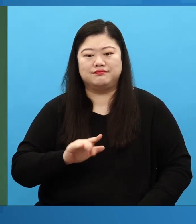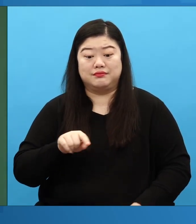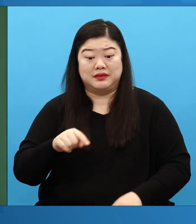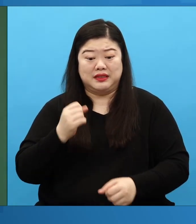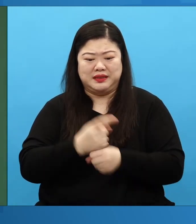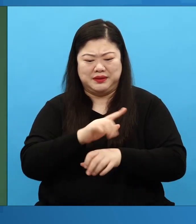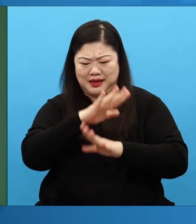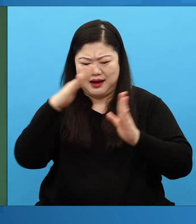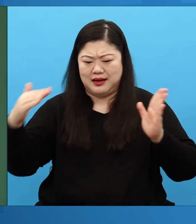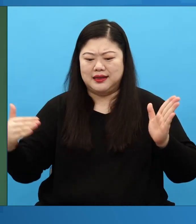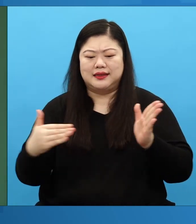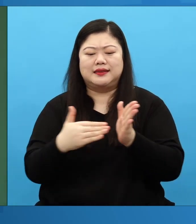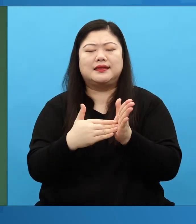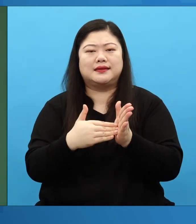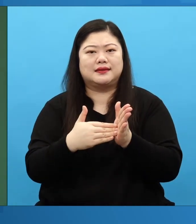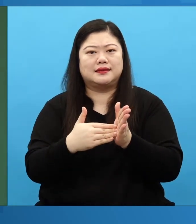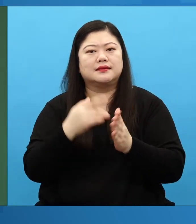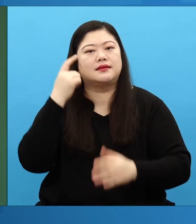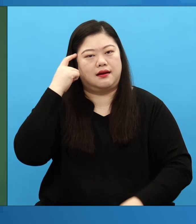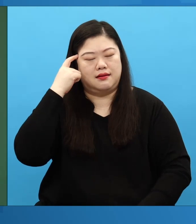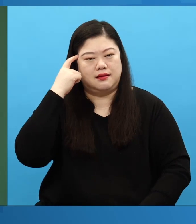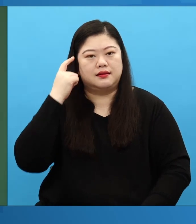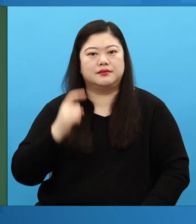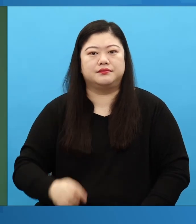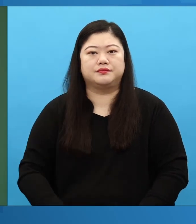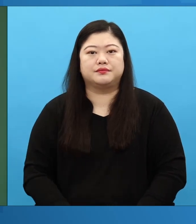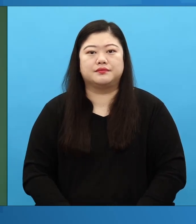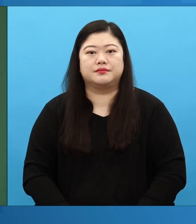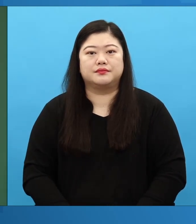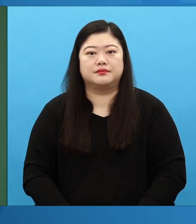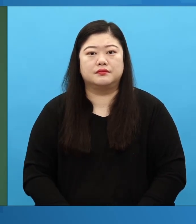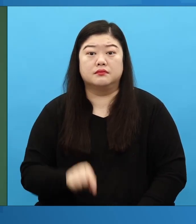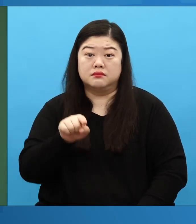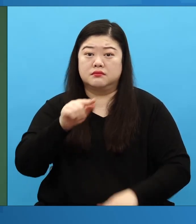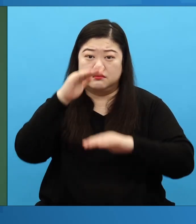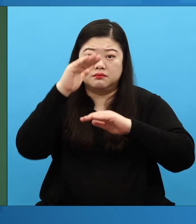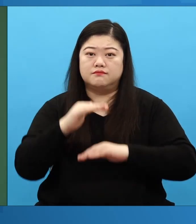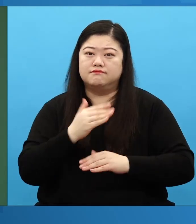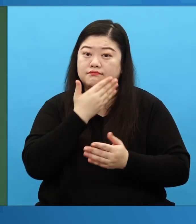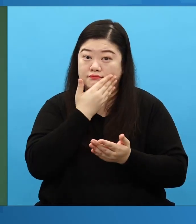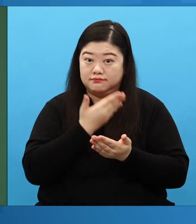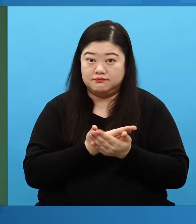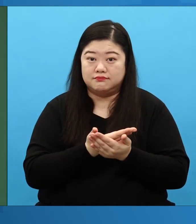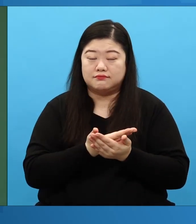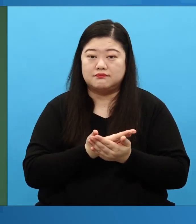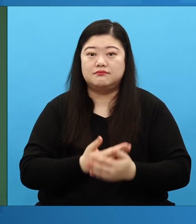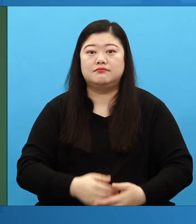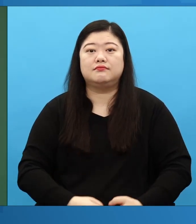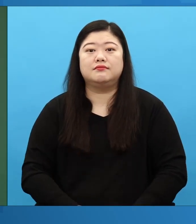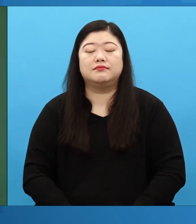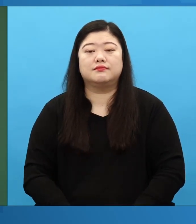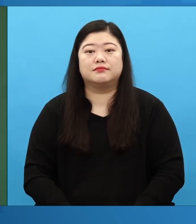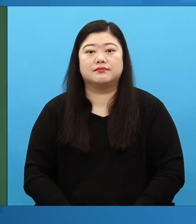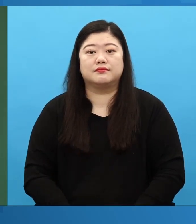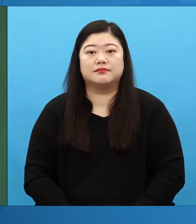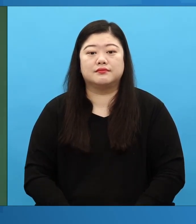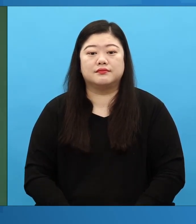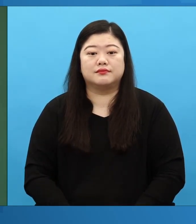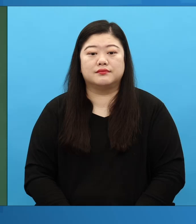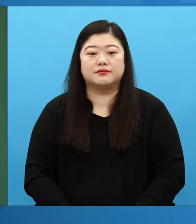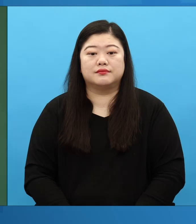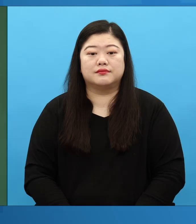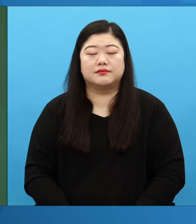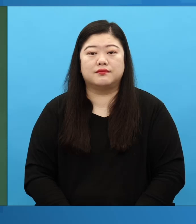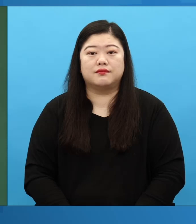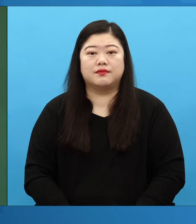그 뭐가 남겠습니까? Then what's going to leave behind? 굉장히 중요하죠. This is very important. The end. 반드시 요 시간은 오거든요.